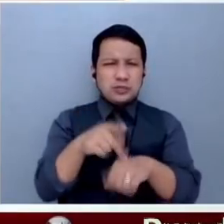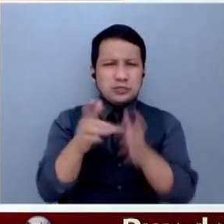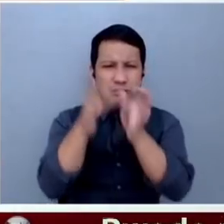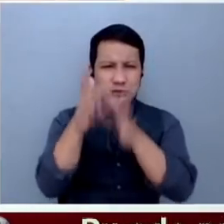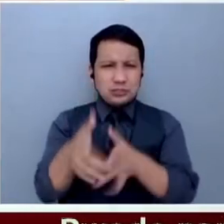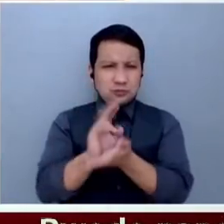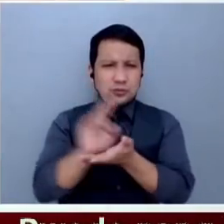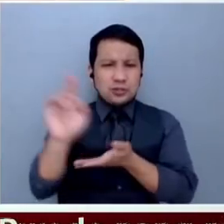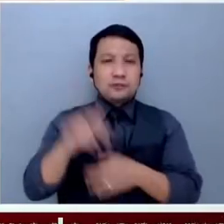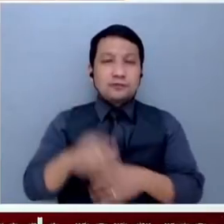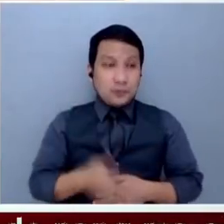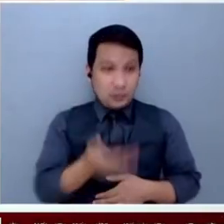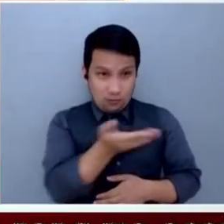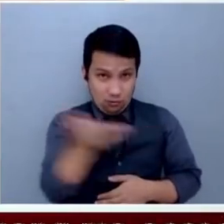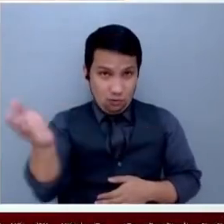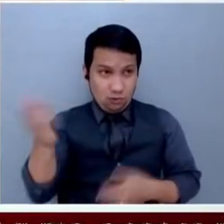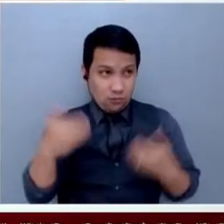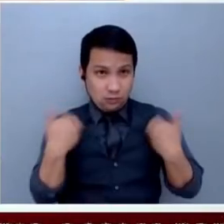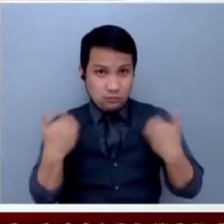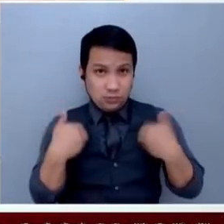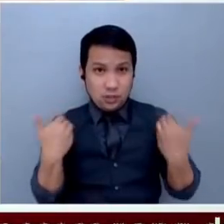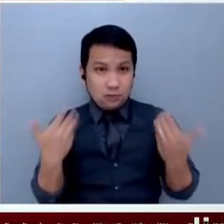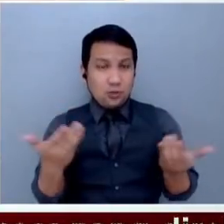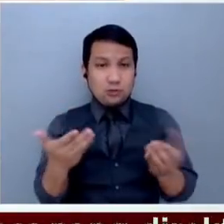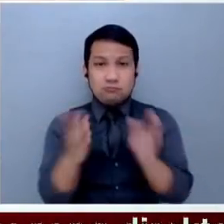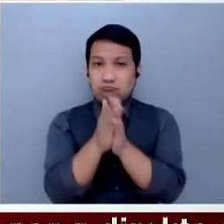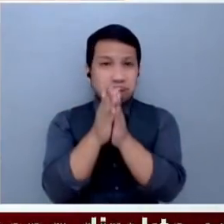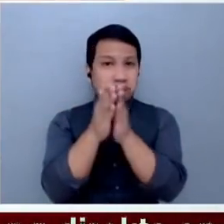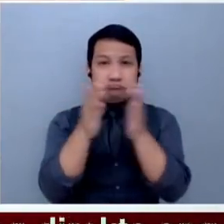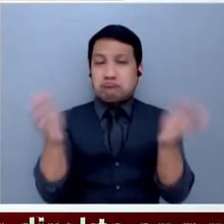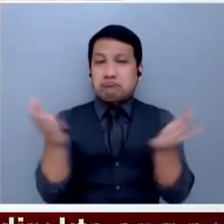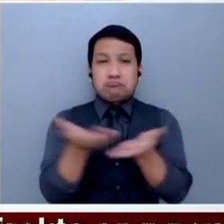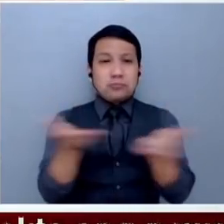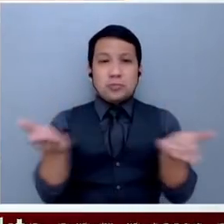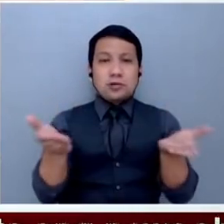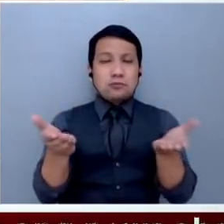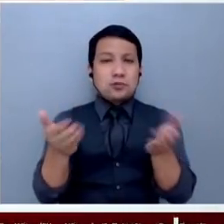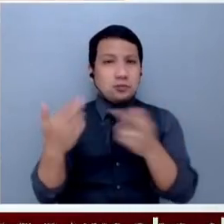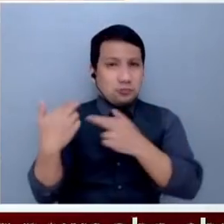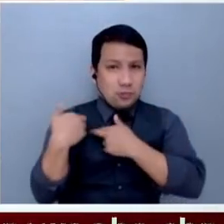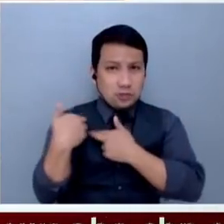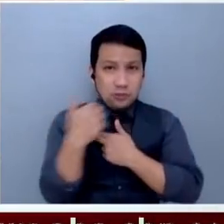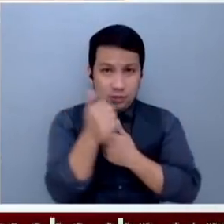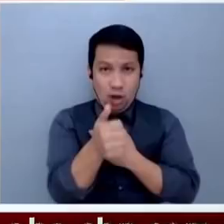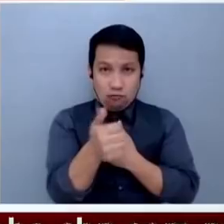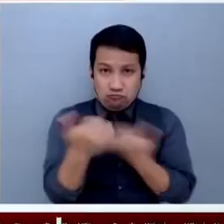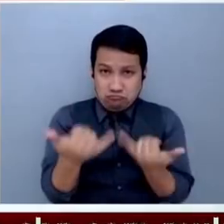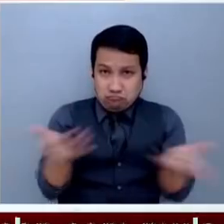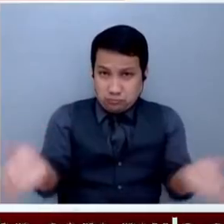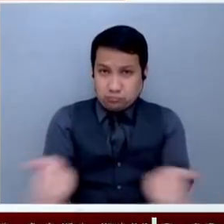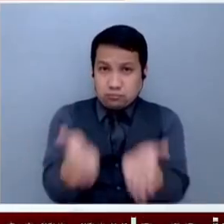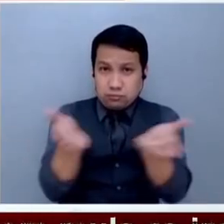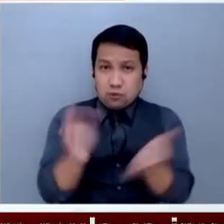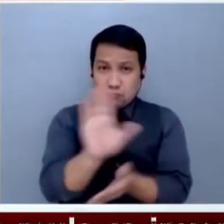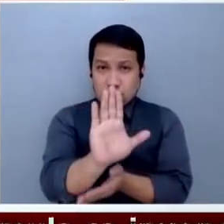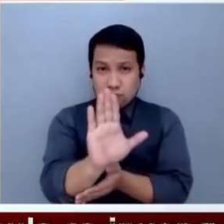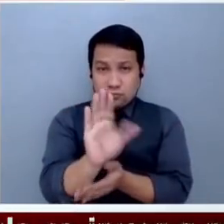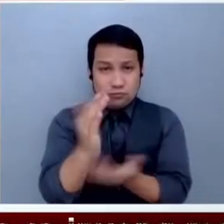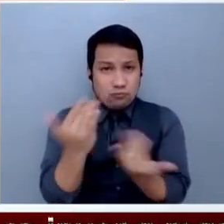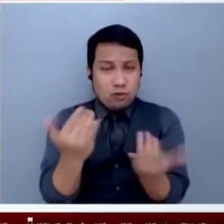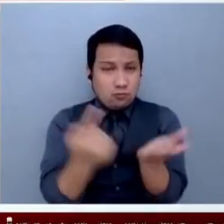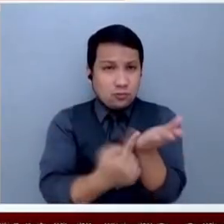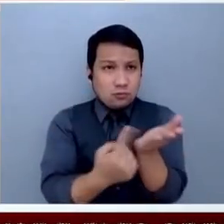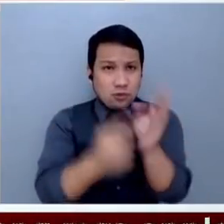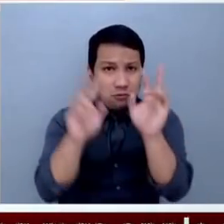kabataan, malaki ang papel na gagampanan ninyo sa gawain ito. Ang hamon sa inyo ngayon, gamitin ang diskusyong ito